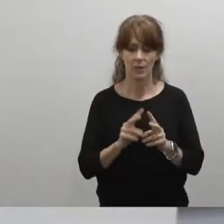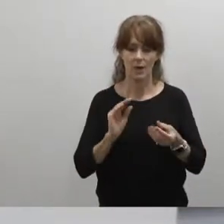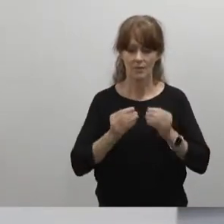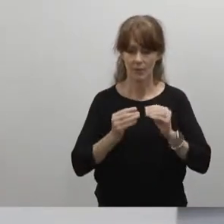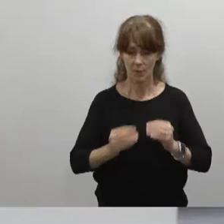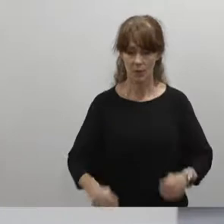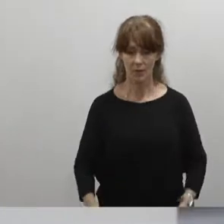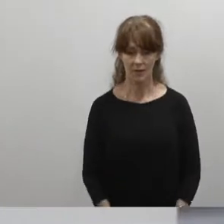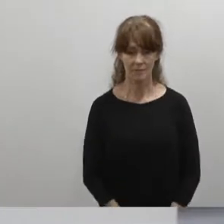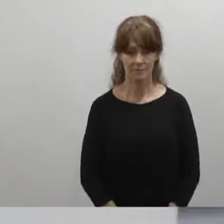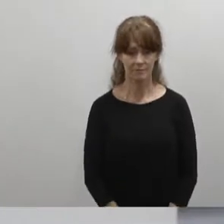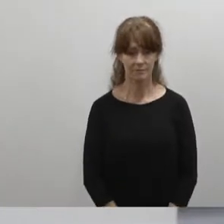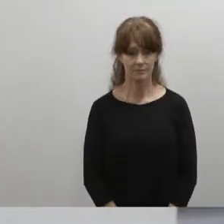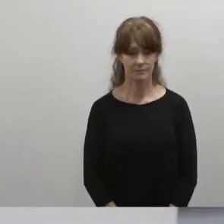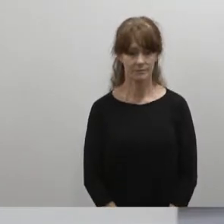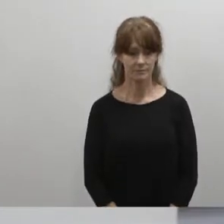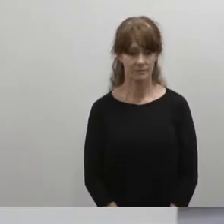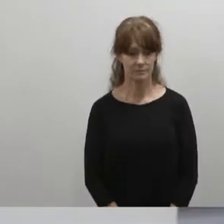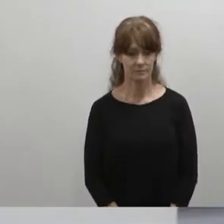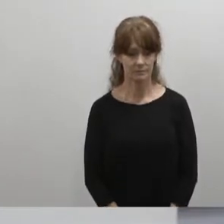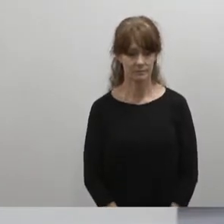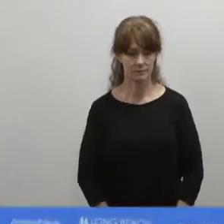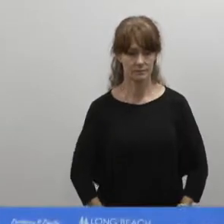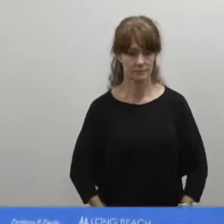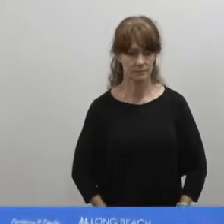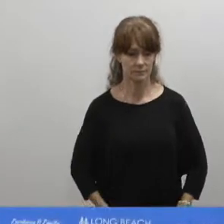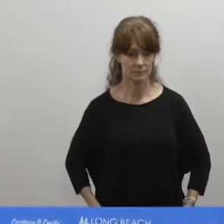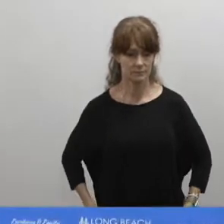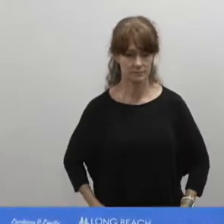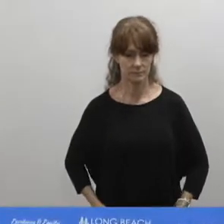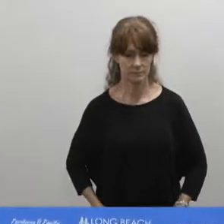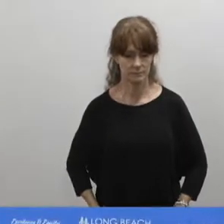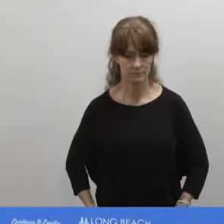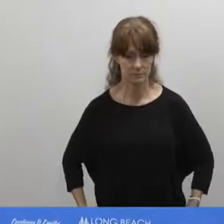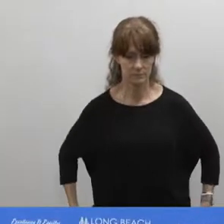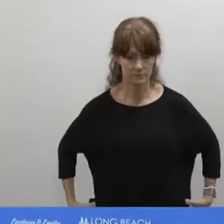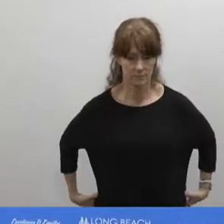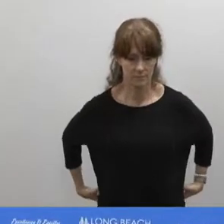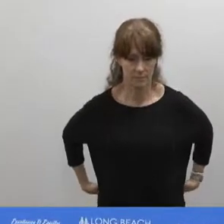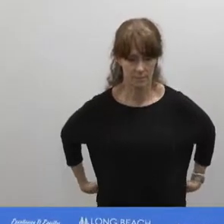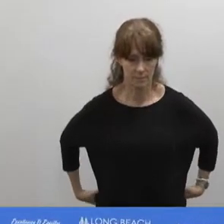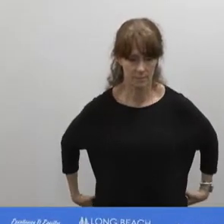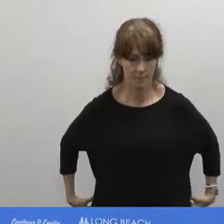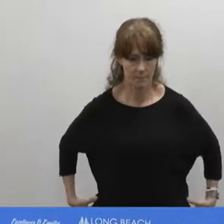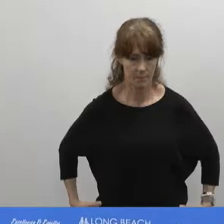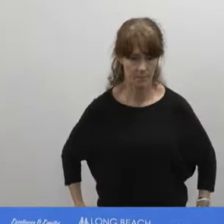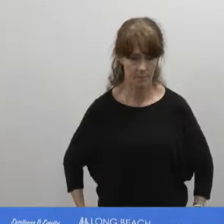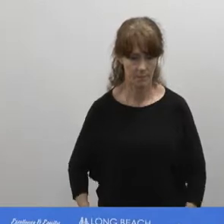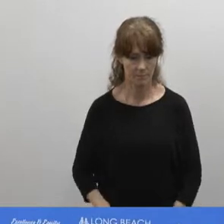đo đầm lại từ lư chấm nốt nâng được nông sản cùng dương